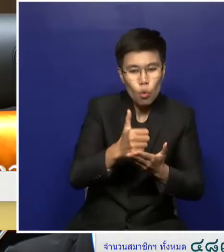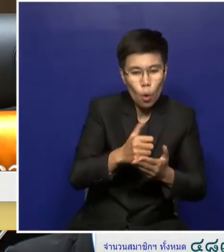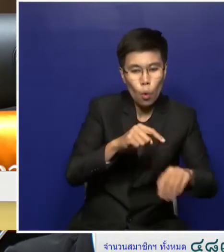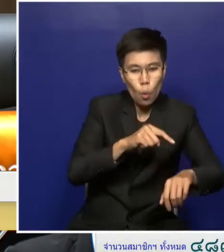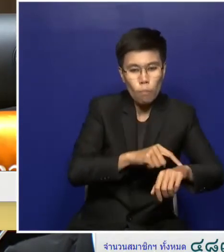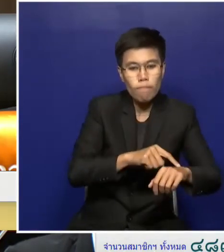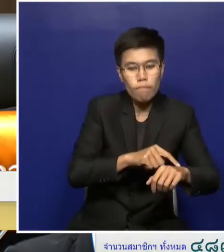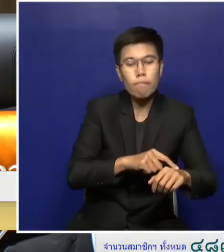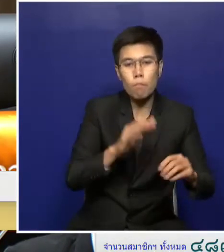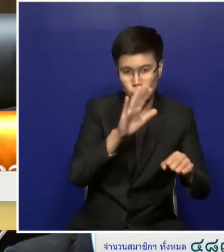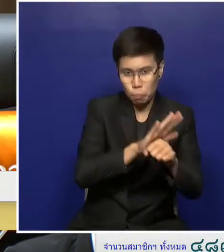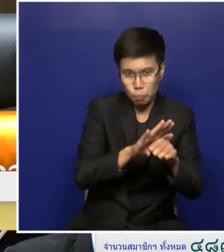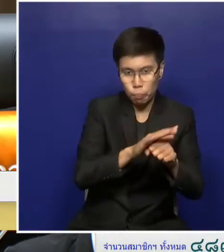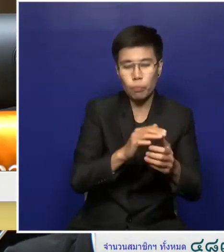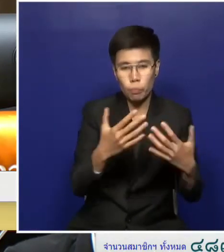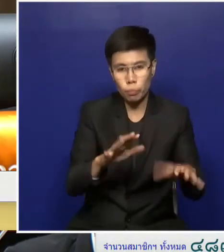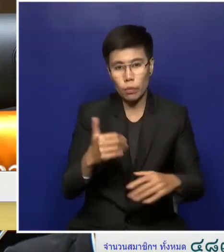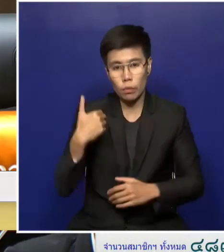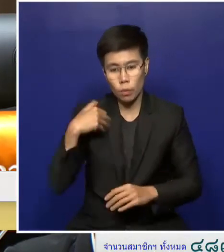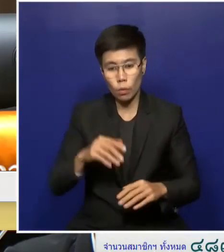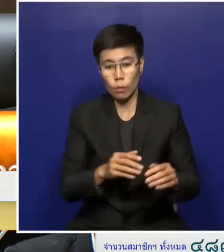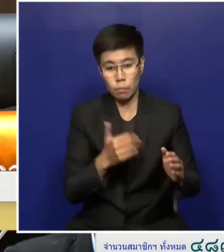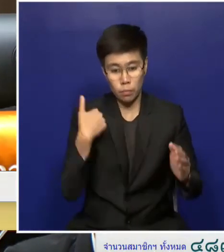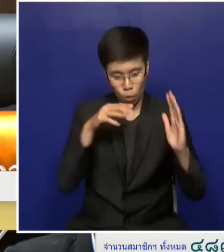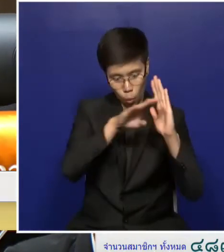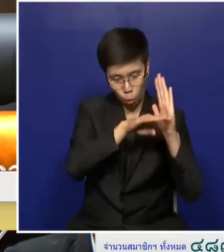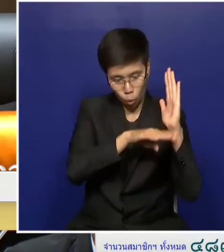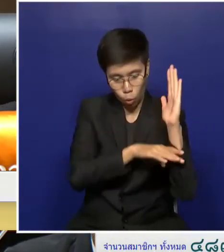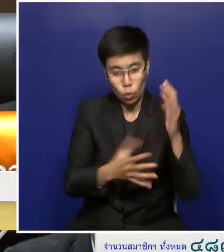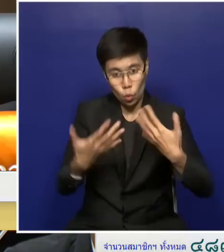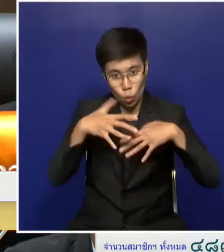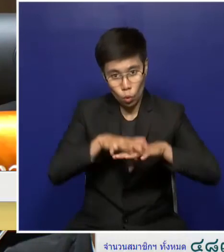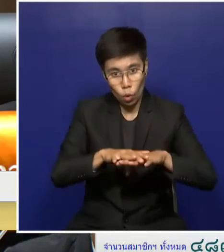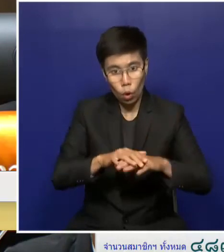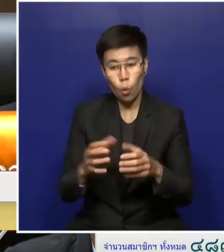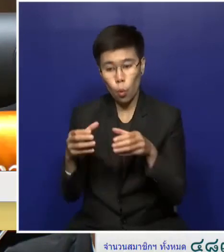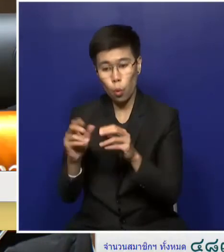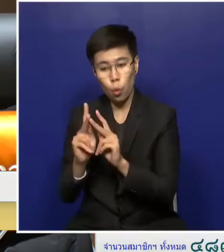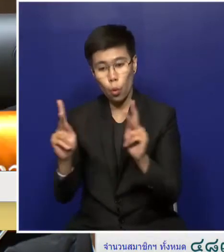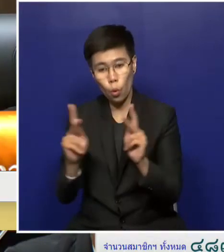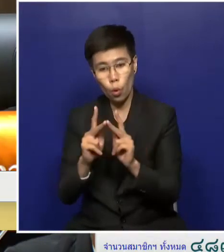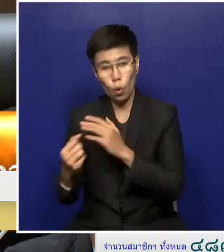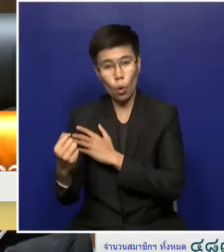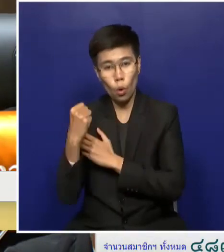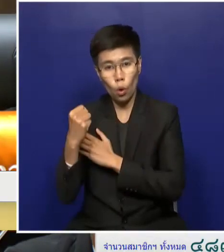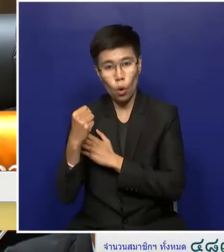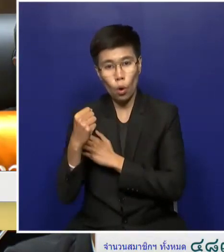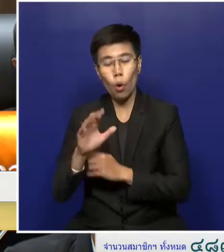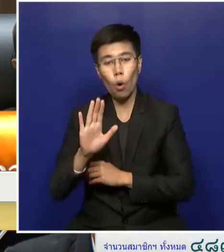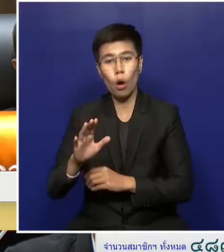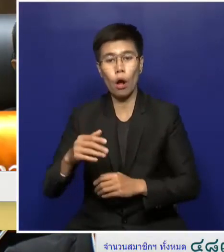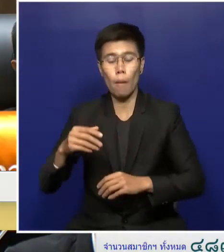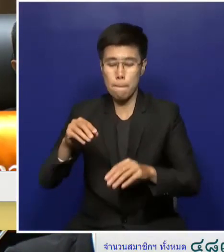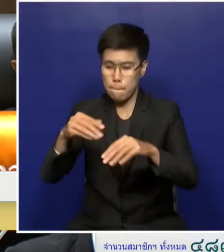ที่รับความเดือดร้อนนะครับโดยกระบวนการมีส่วนร่วมนะครับซึ่งในส่วนของกรรมาธิการความมั่นคงและกิจการชายแดนนะครับ